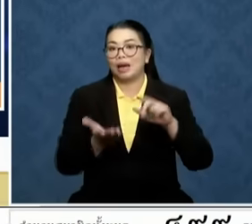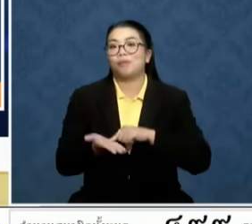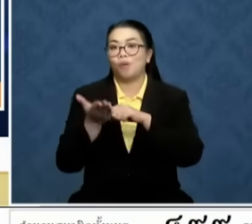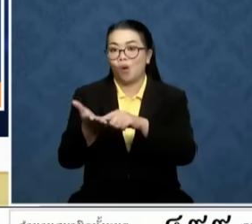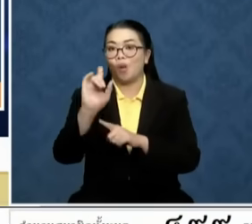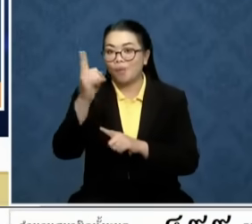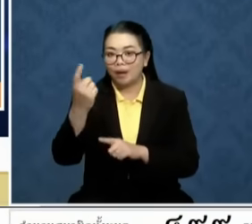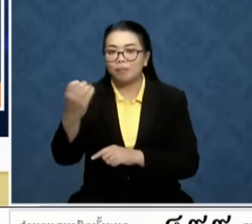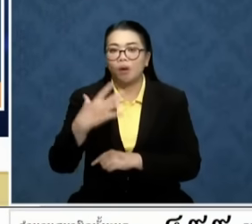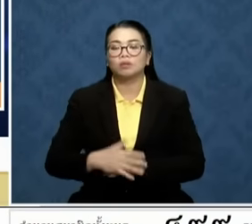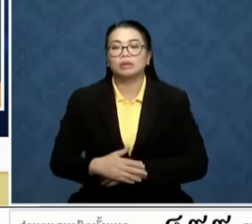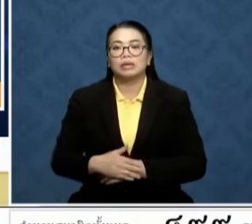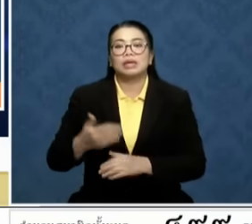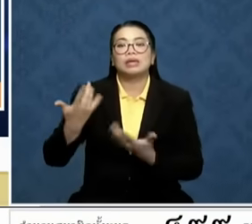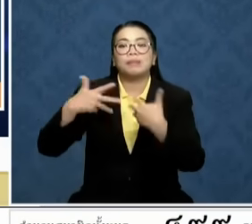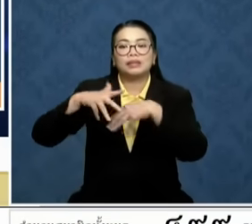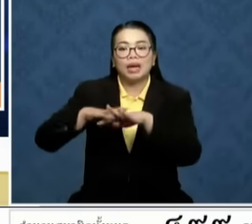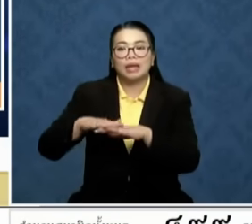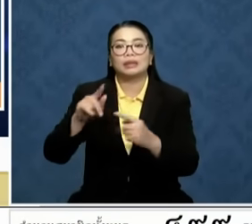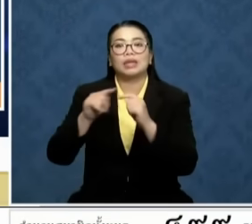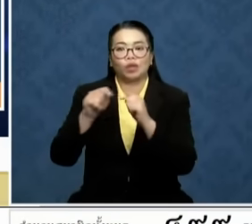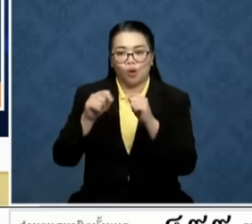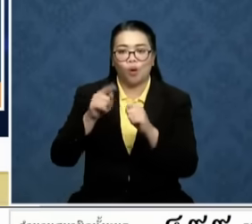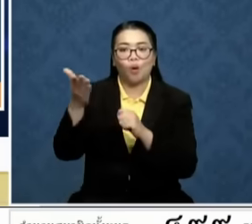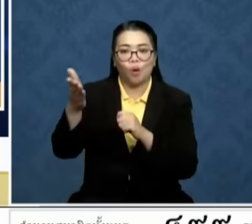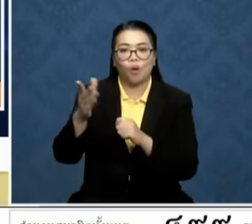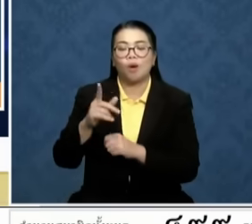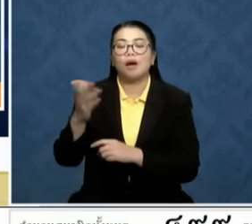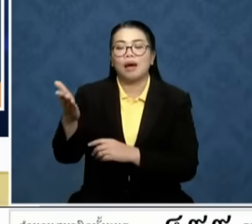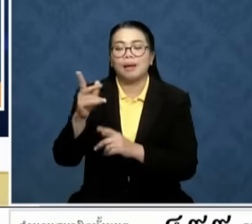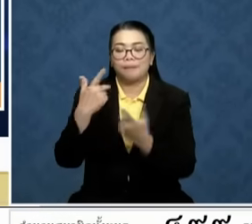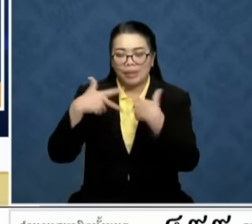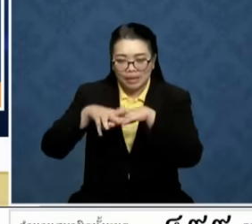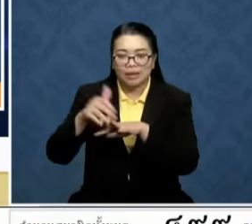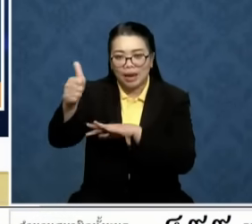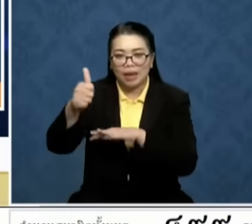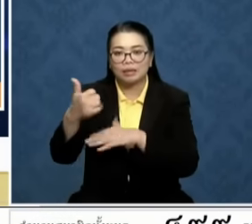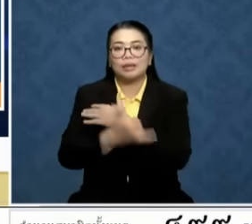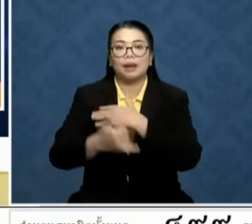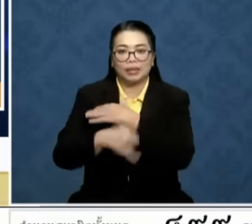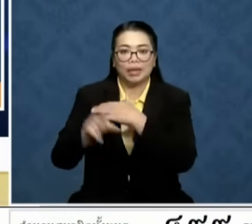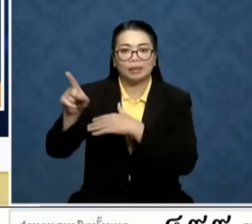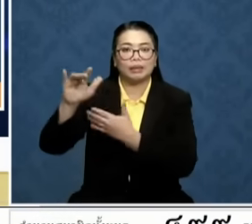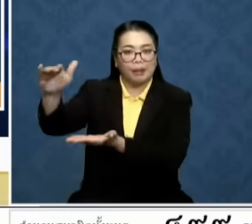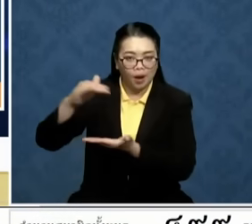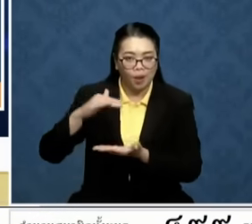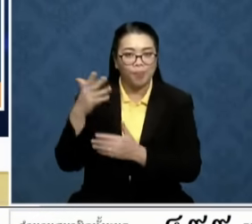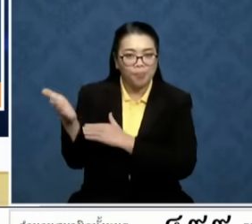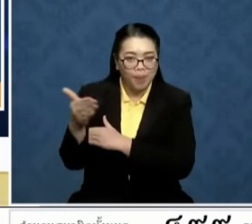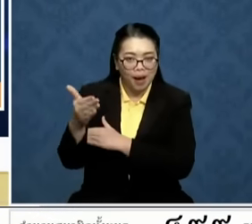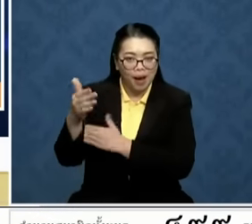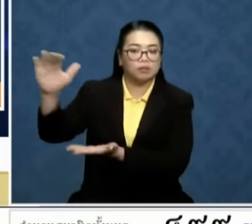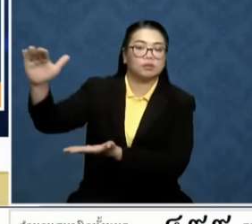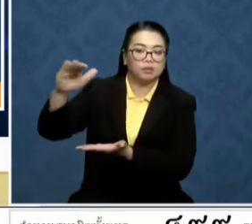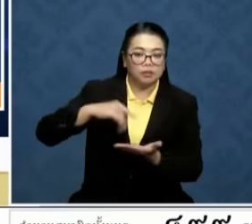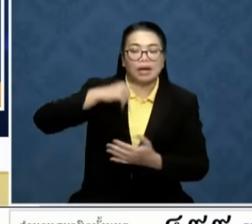เพราะบอกว่าติดต่อกับบริษัทผู้ขายปลาที่กาน่าได้ะนะครับแล้วก็นำเข้ามา